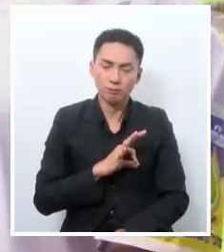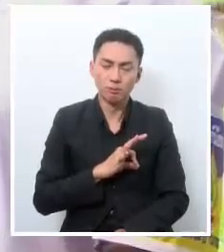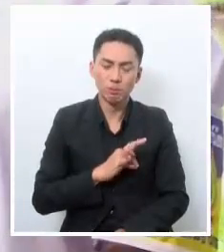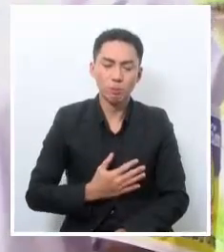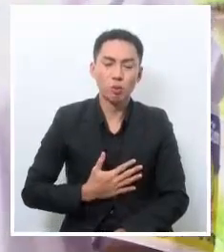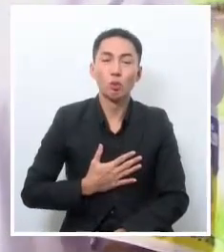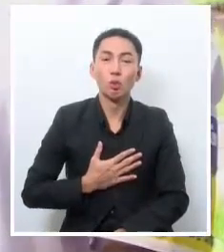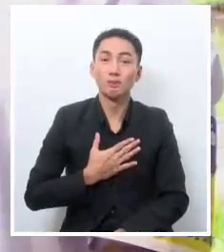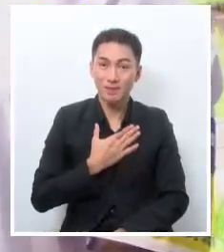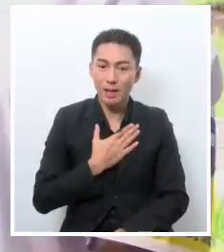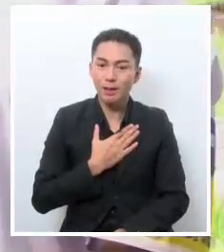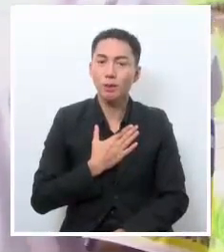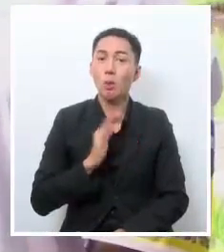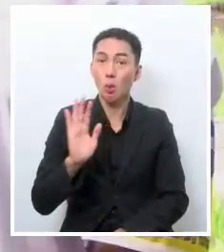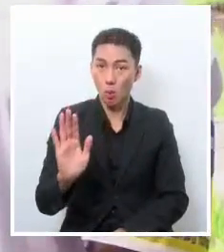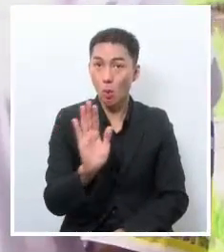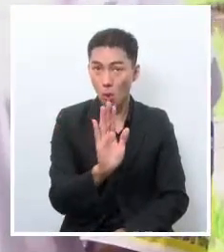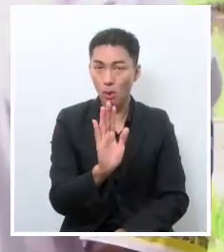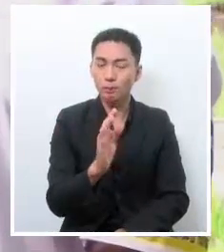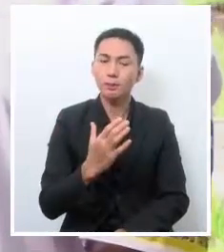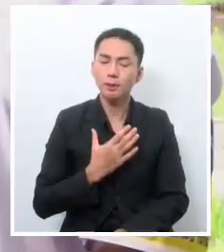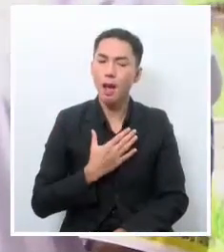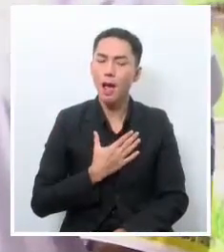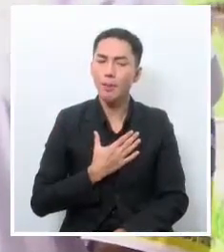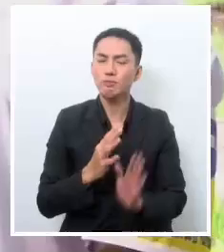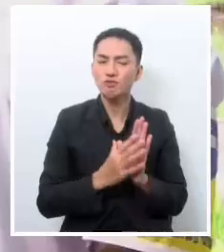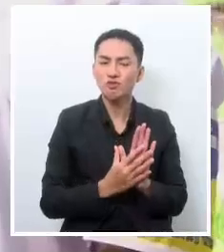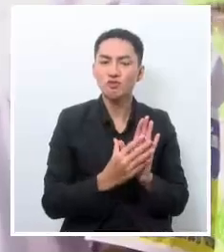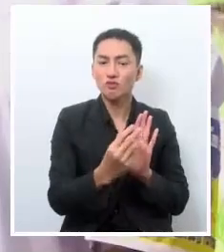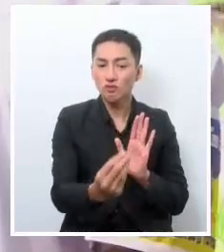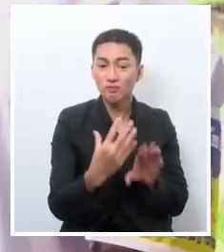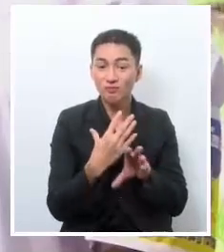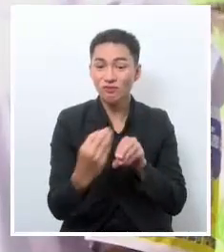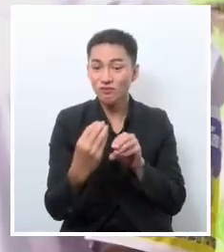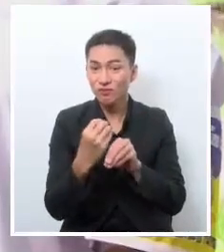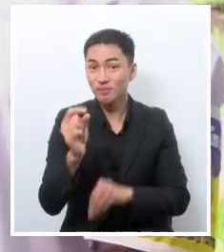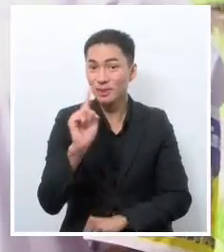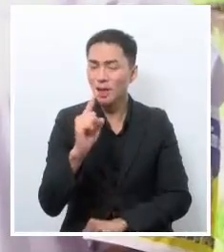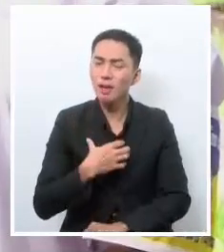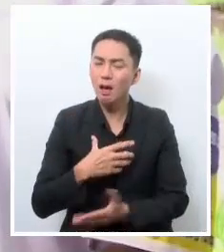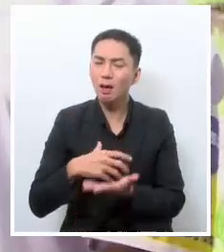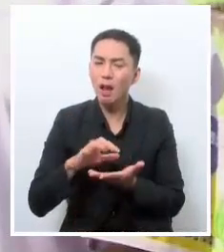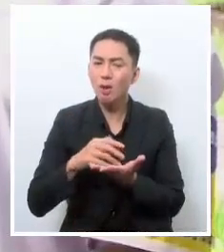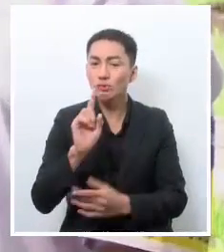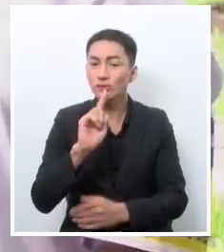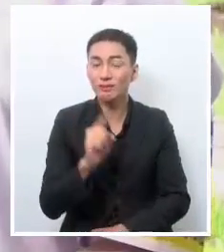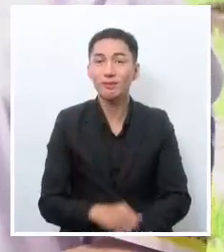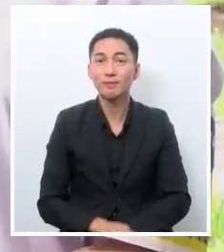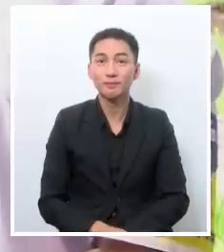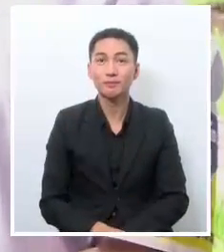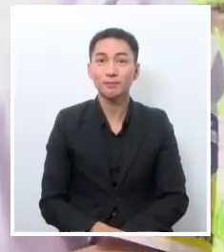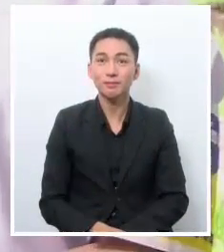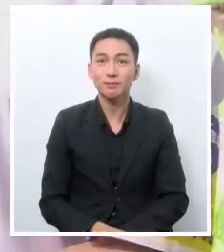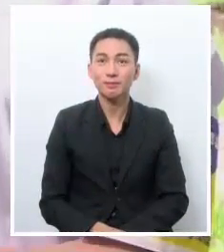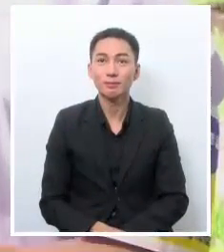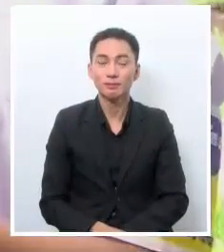ภูมิใจที่หนูมีเนี่ยหนูอยากจะถ่ายทอดให้คนอื่นเนี่ยได้รู้ว่าอะไรบ้างอยาก